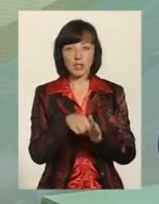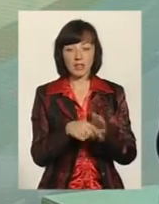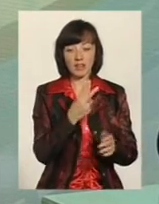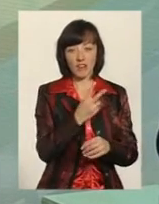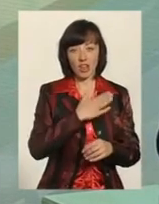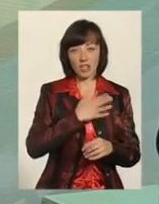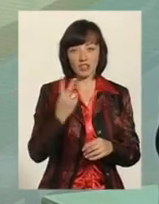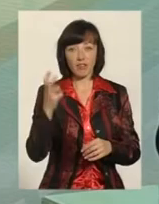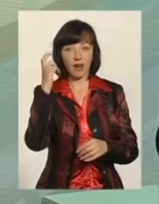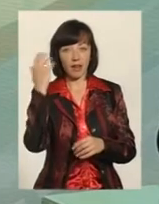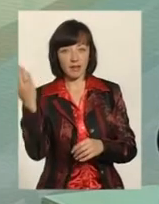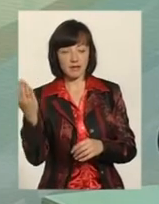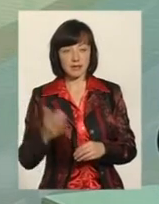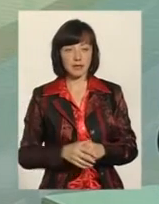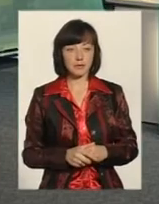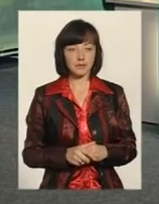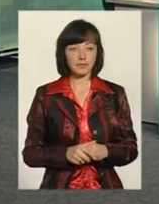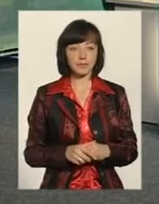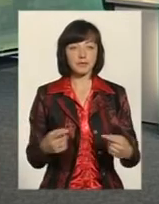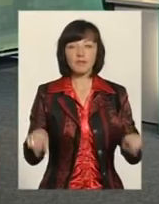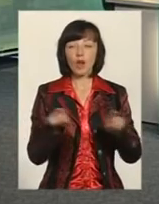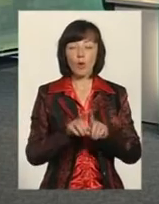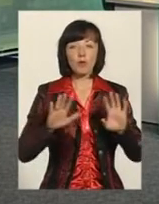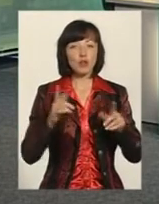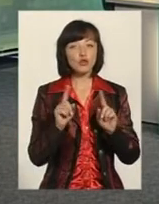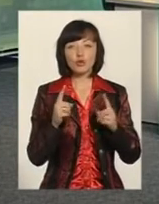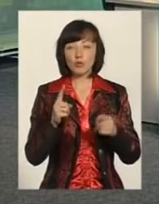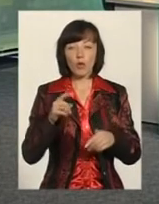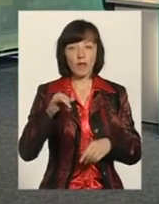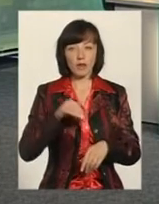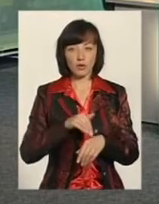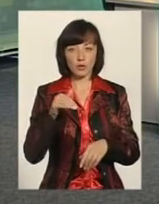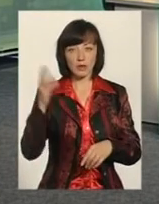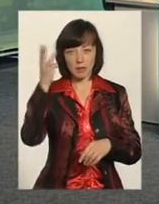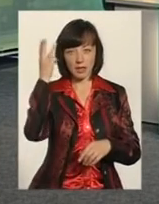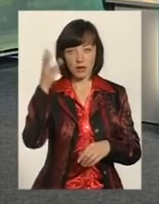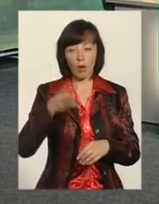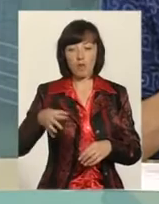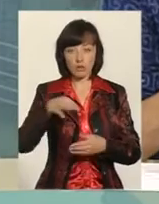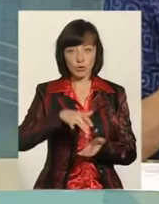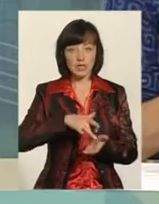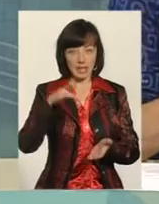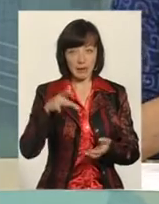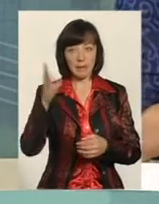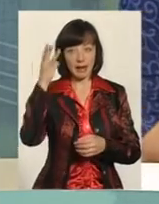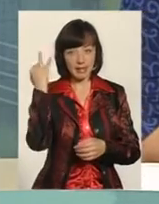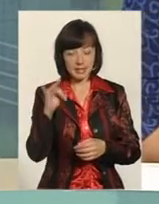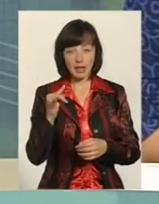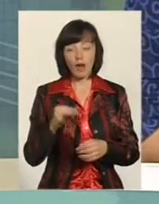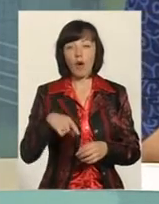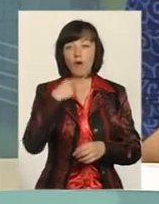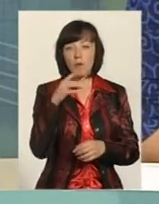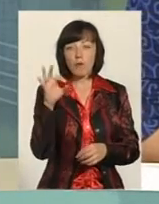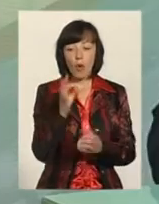два київських. В такому разі, чому не торкнулося Хмельницького, обласного центру, адже Хмельницький теж... Мова йшла